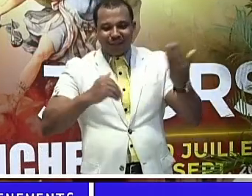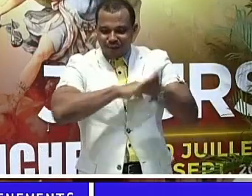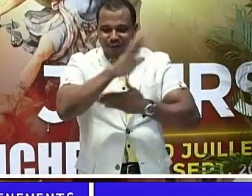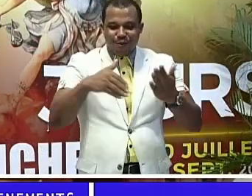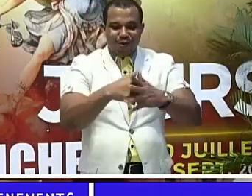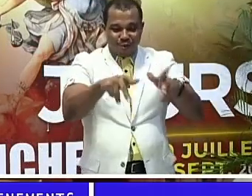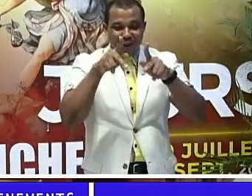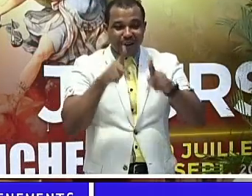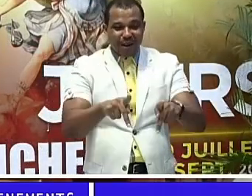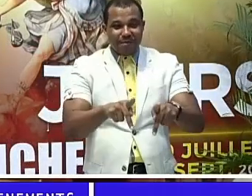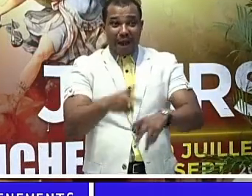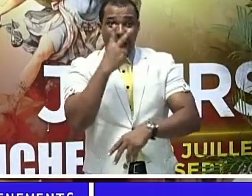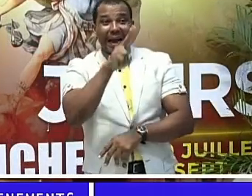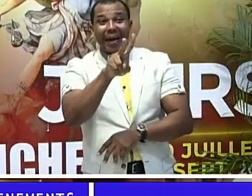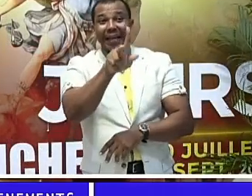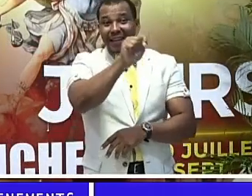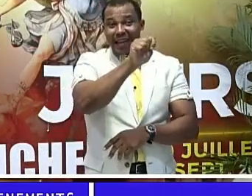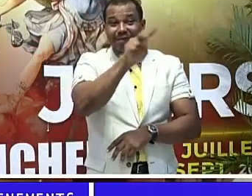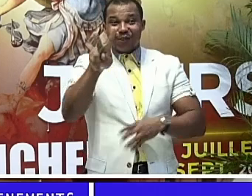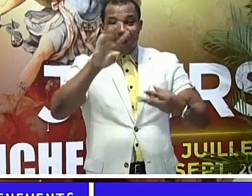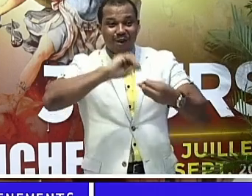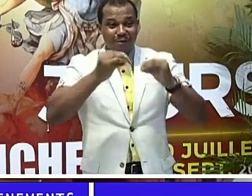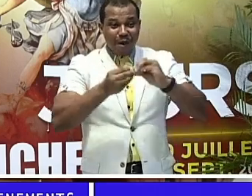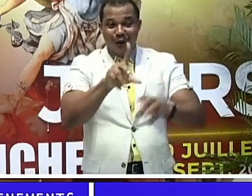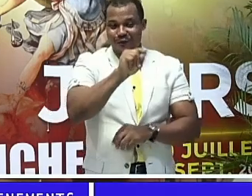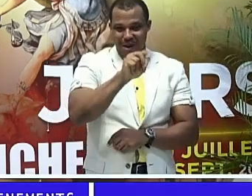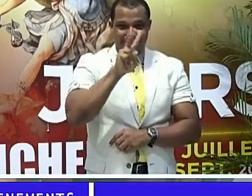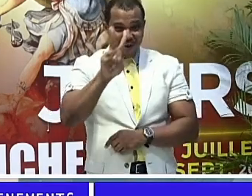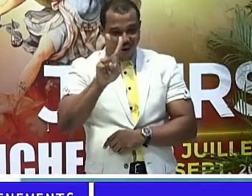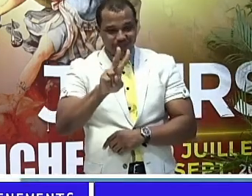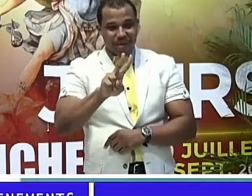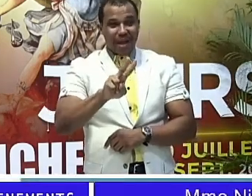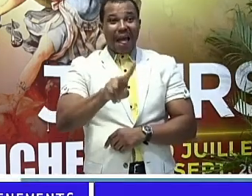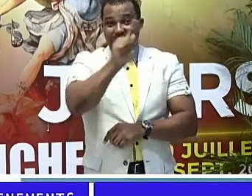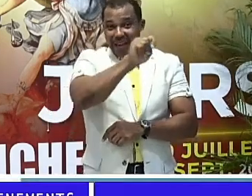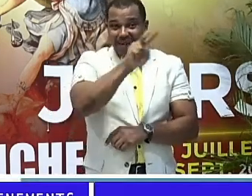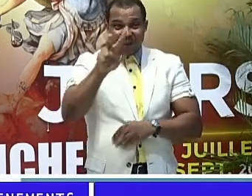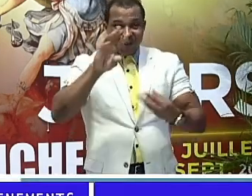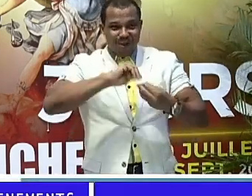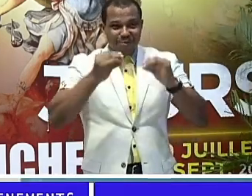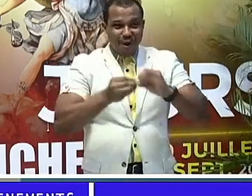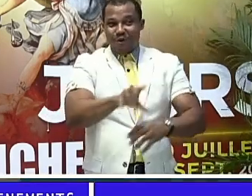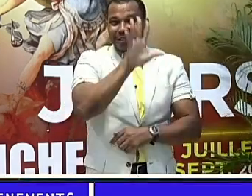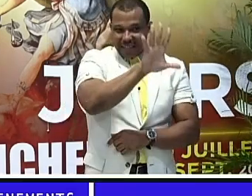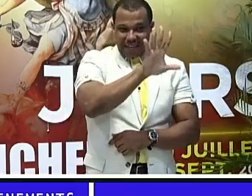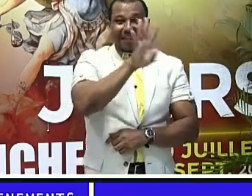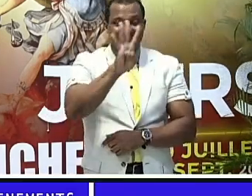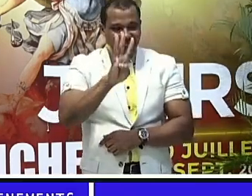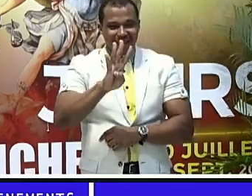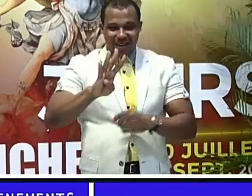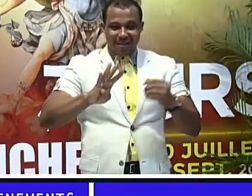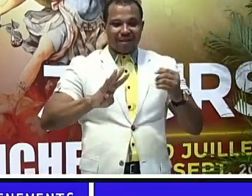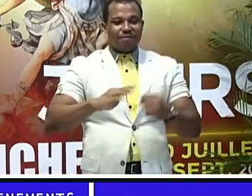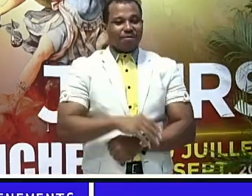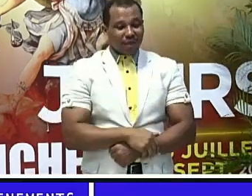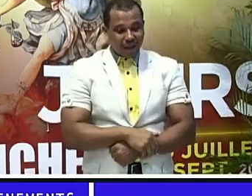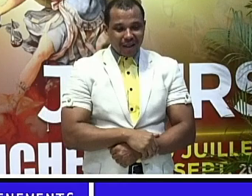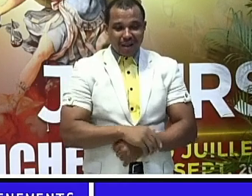Pacifique, Radio Télé Petite Marie, tout le monde qui est sous Zoom, qui a vivre la messe là, mon ka vivre li la